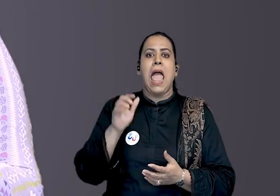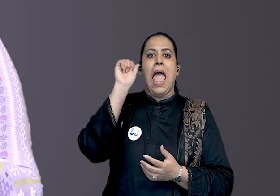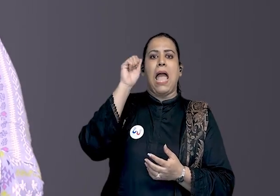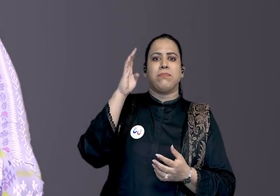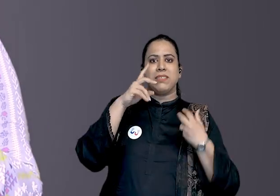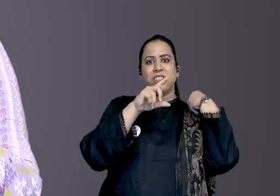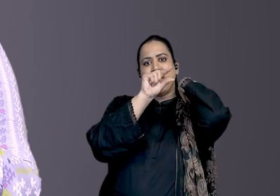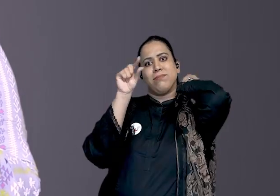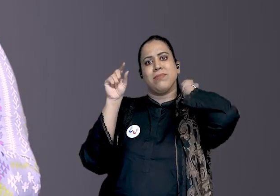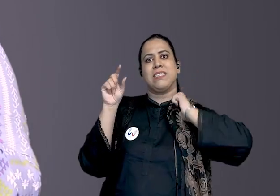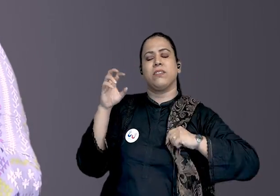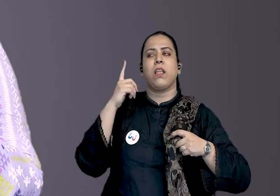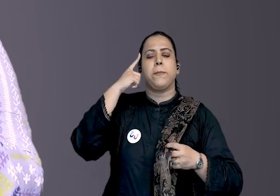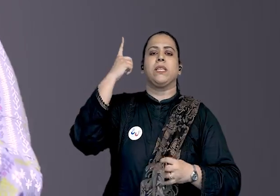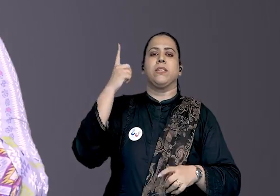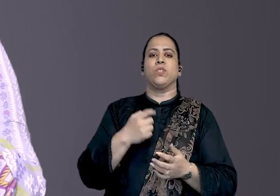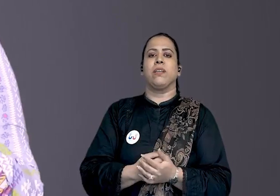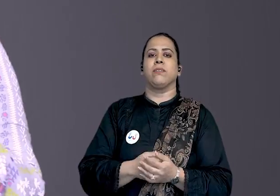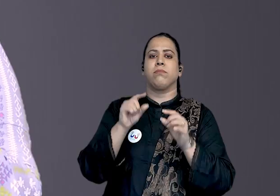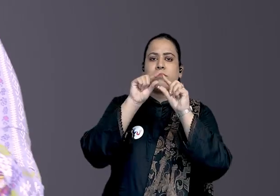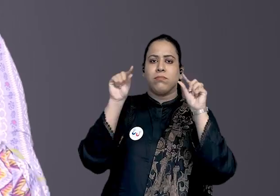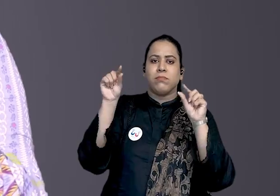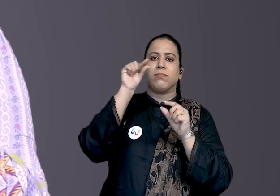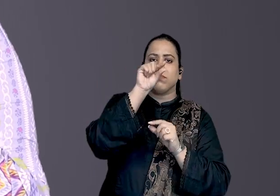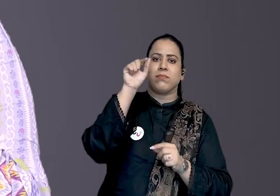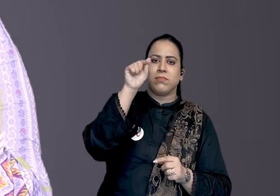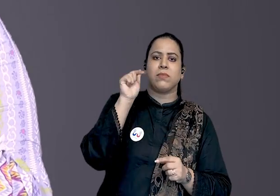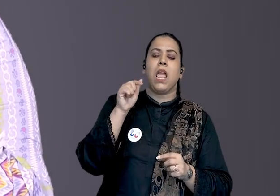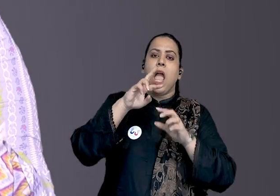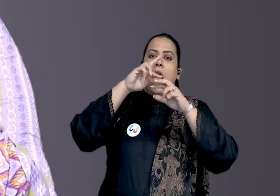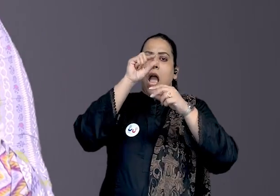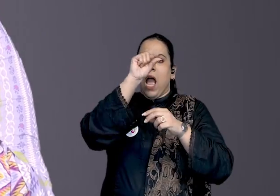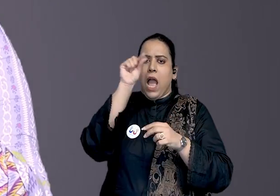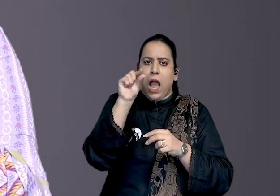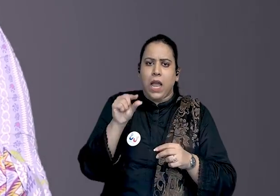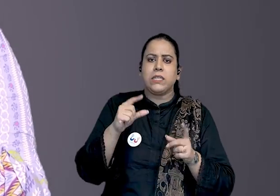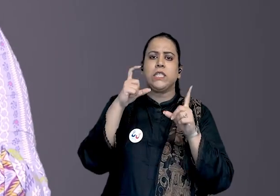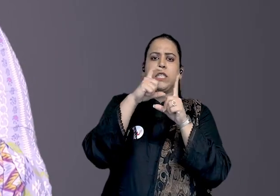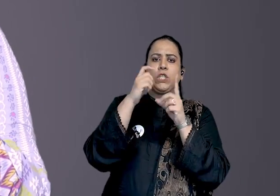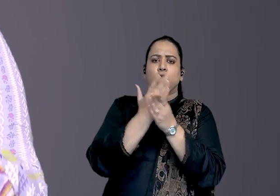چل جائے گا ان ایبسٹریکٹس کے اندر ہر ڈاکیومنٹ کی تھوڑی سی ڈیٹیل جو ہے وہ